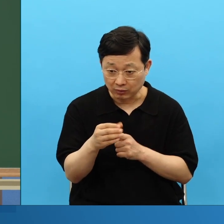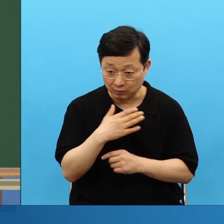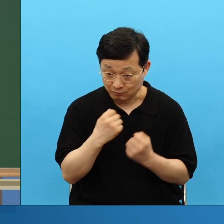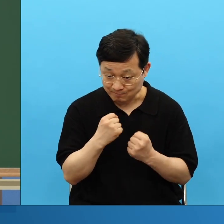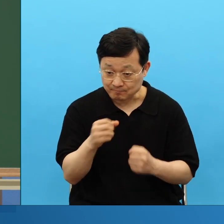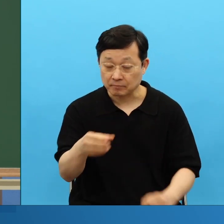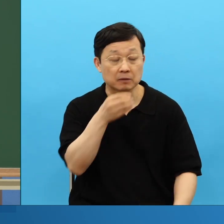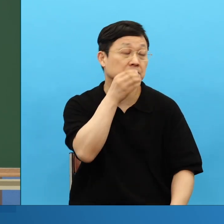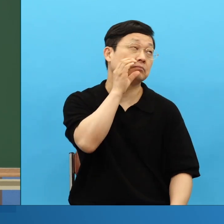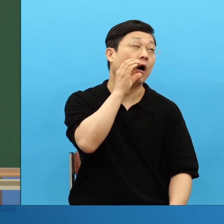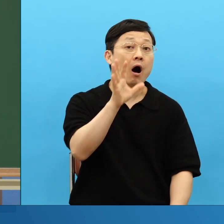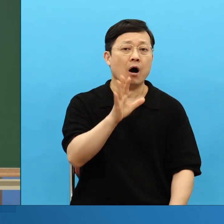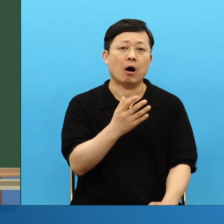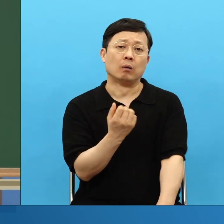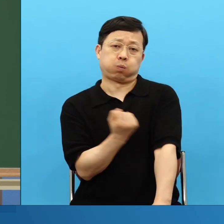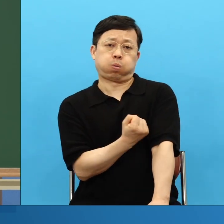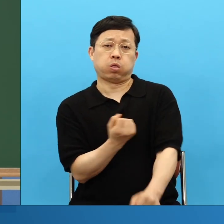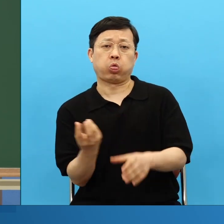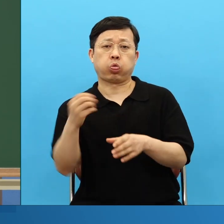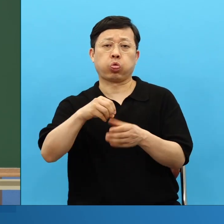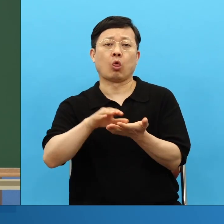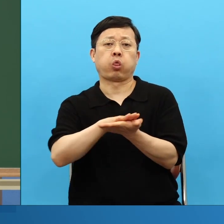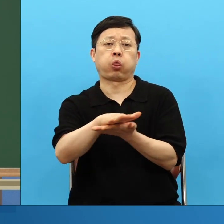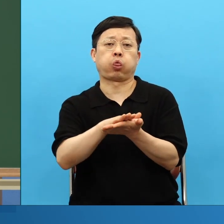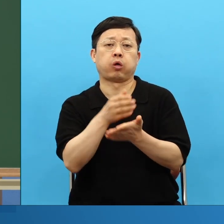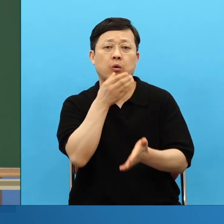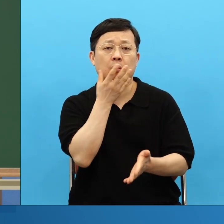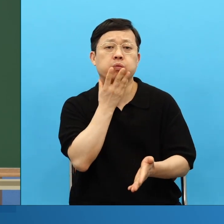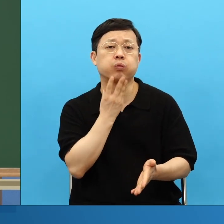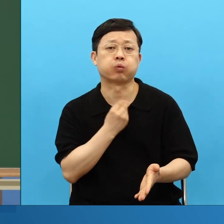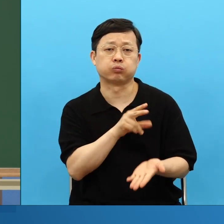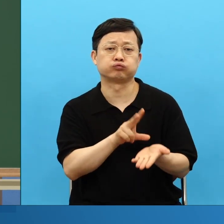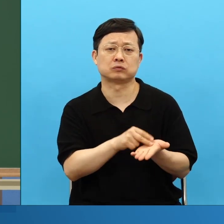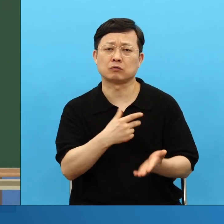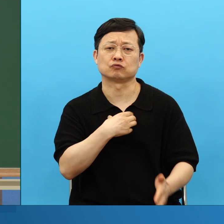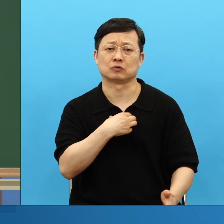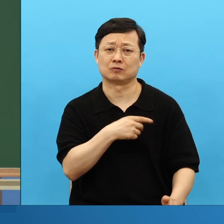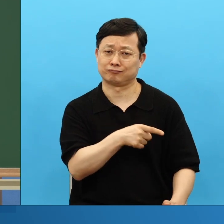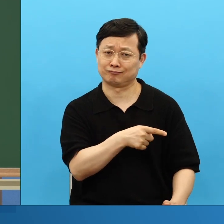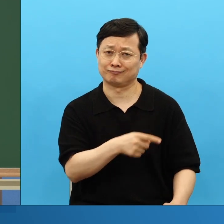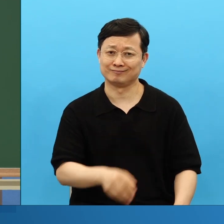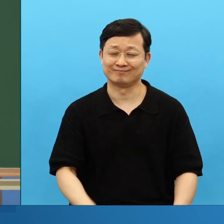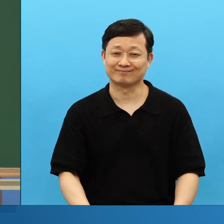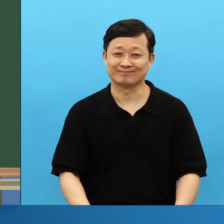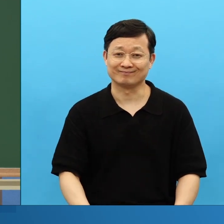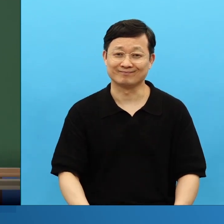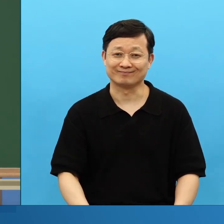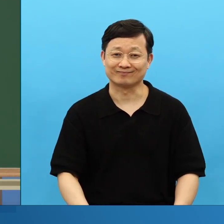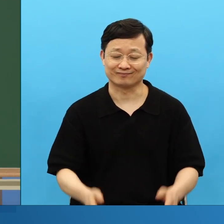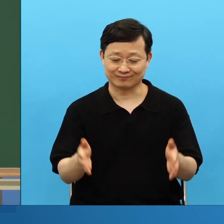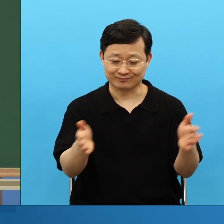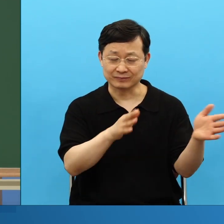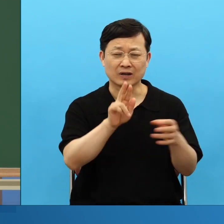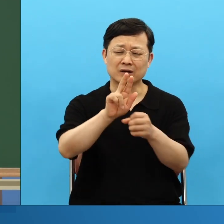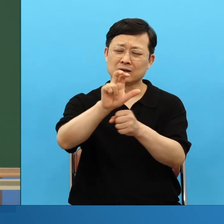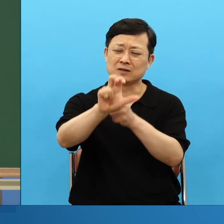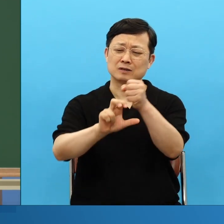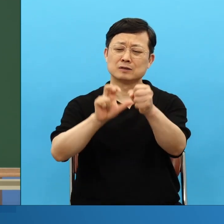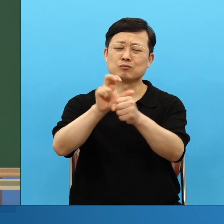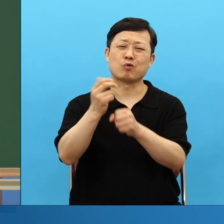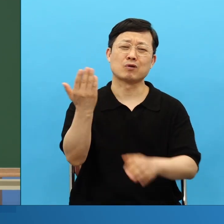위험한 시대가 되었죠. 제가 한 25년 전에 유광수 목사님이 말씀 중에 이제 마약에 대한